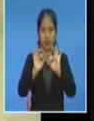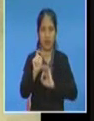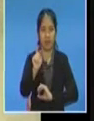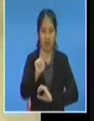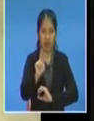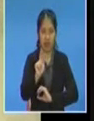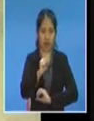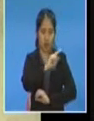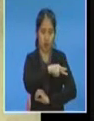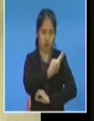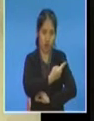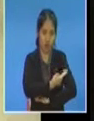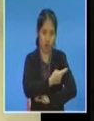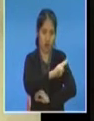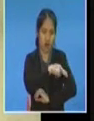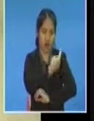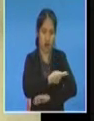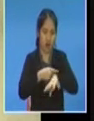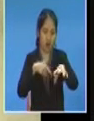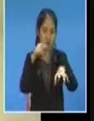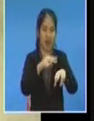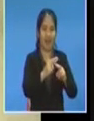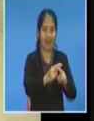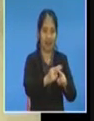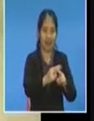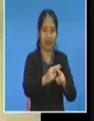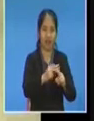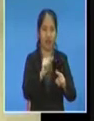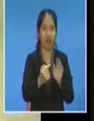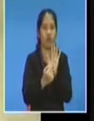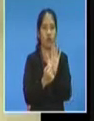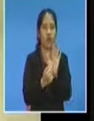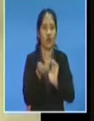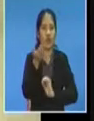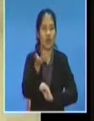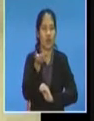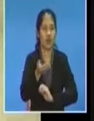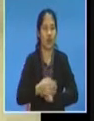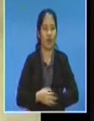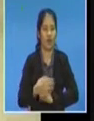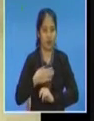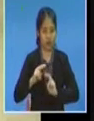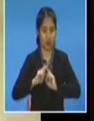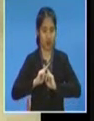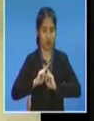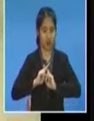รงพยาบาลภาครัฐครับผมขออนุญาตให้ดูตัวอย่างครับไม่ใช่เอาเรื่องส่วนตัวมาอภิปราย